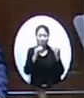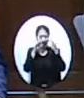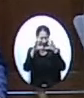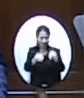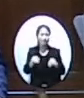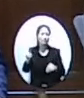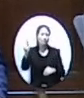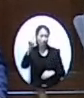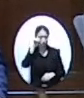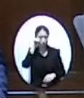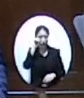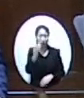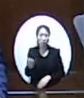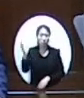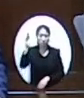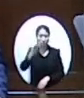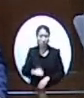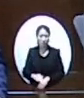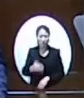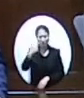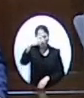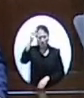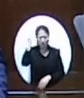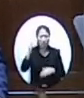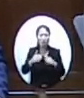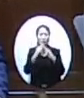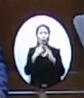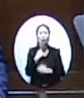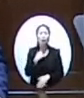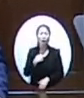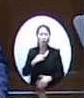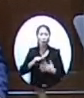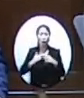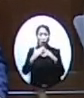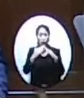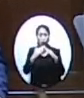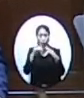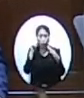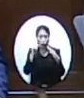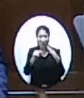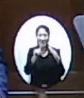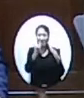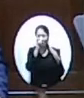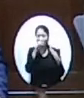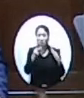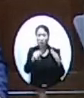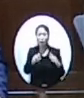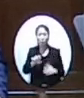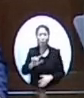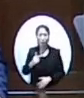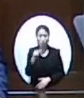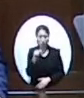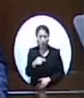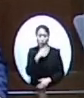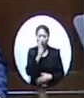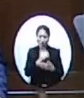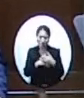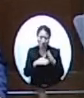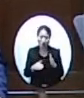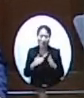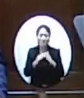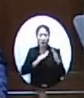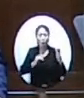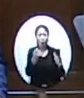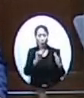되었습니다. 그러나 과거 중공된 건축물에 함유된 성면은 경로당,